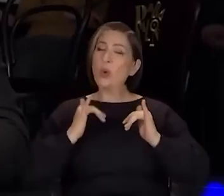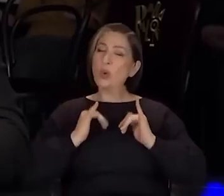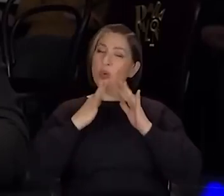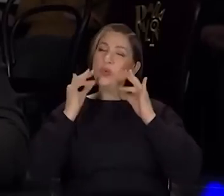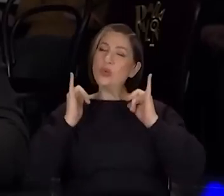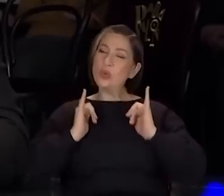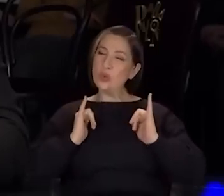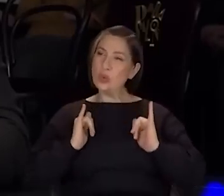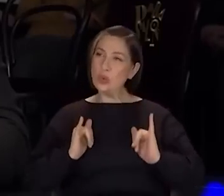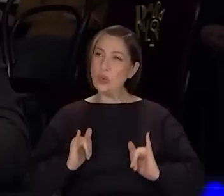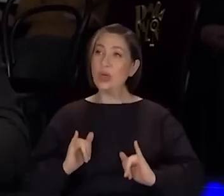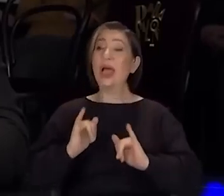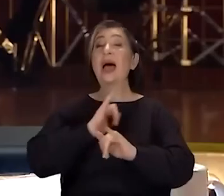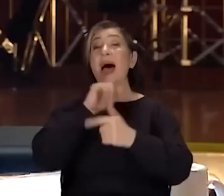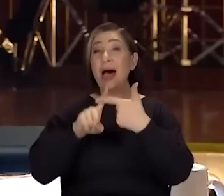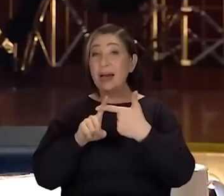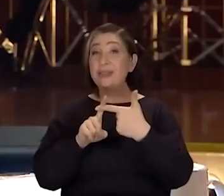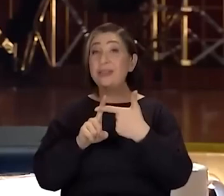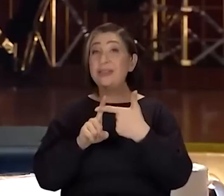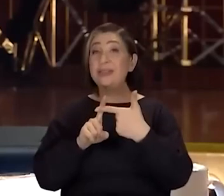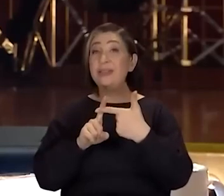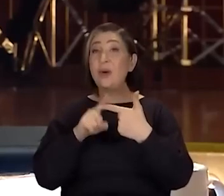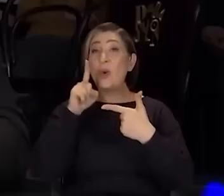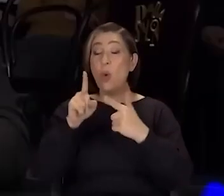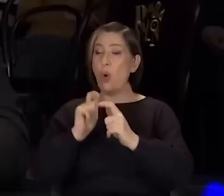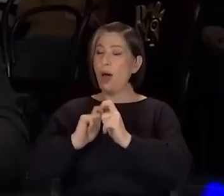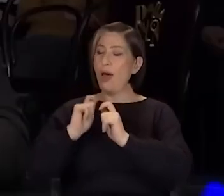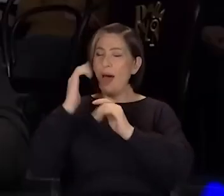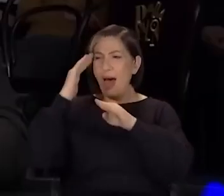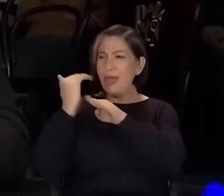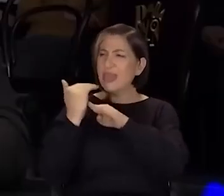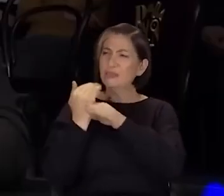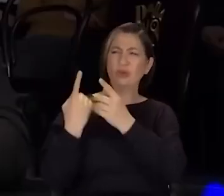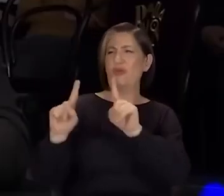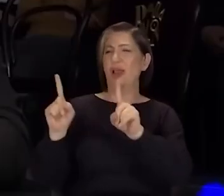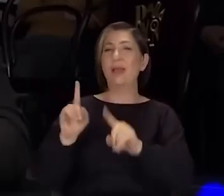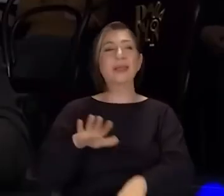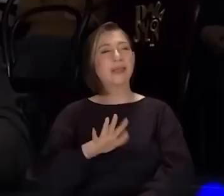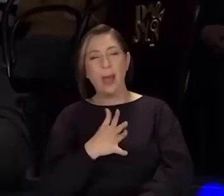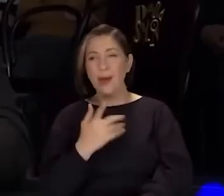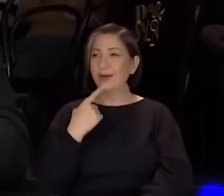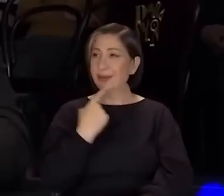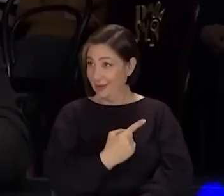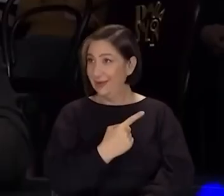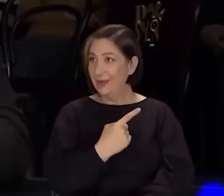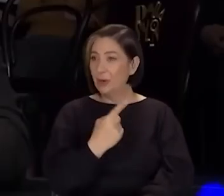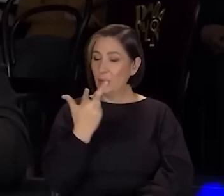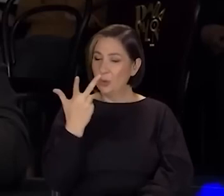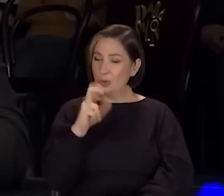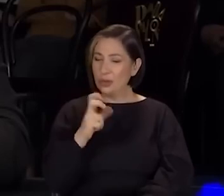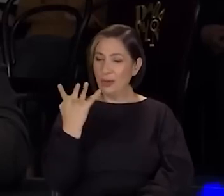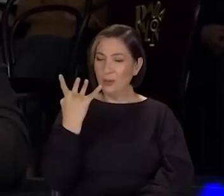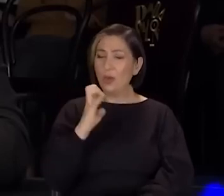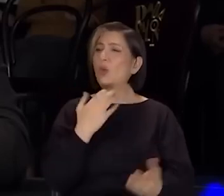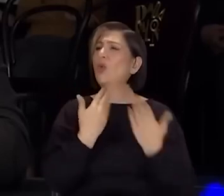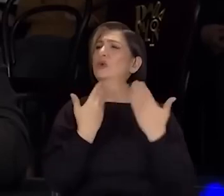içine atıyor hem de bu o anlaşma çok farklı bir şey. Ne haber dediğin anda 3 ay, 4